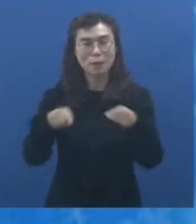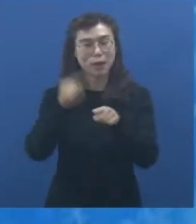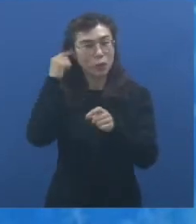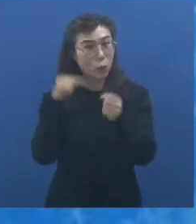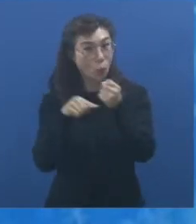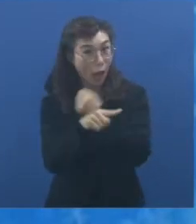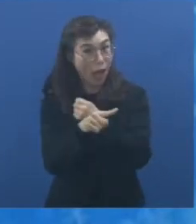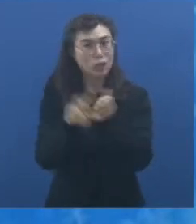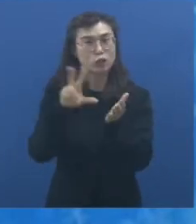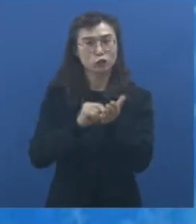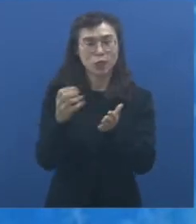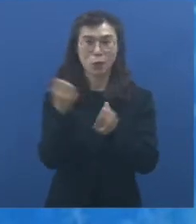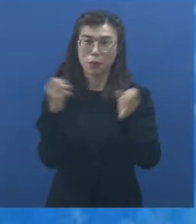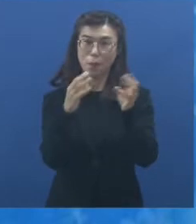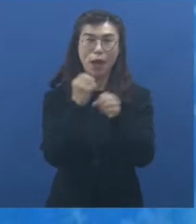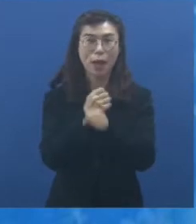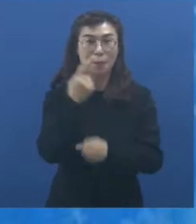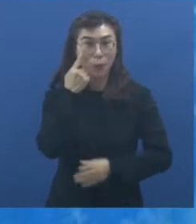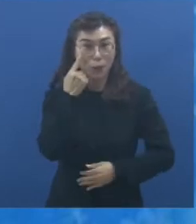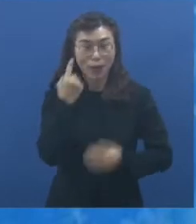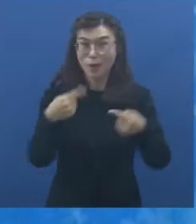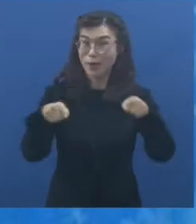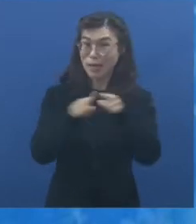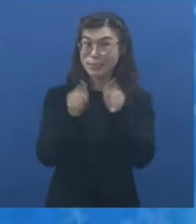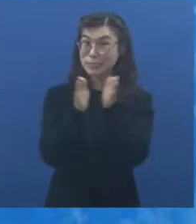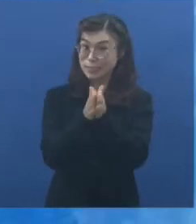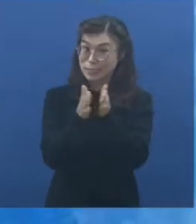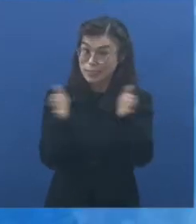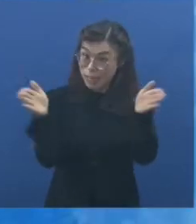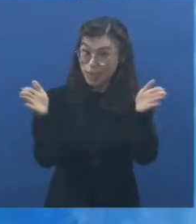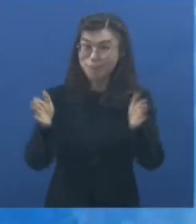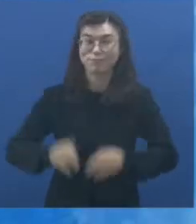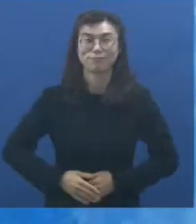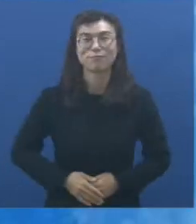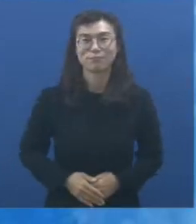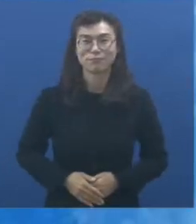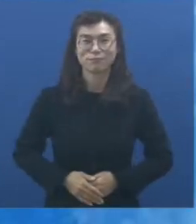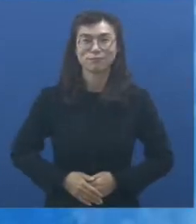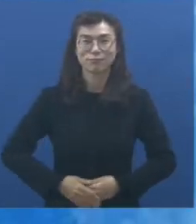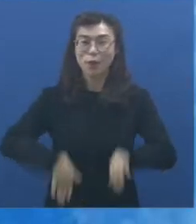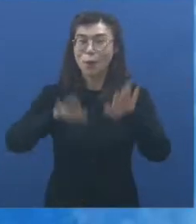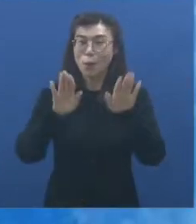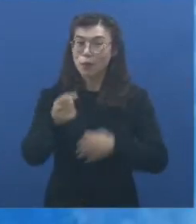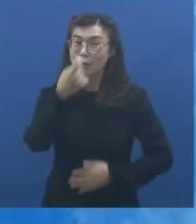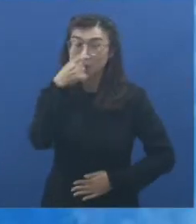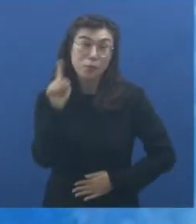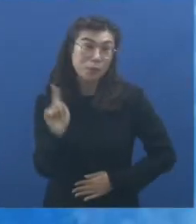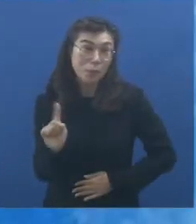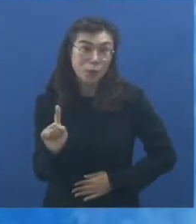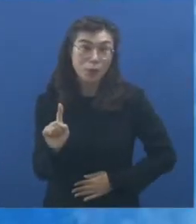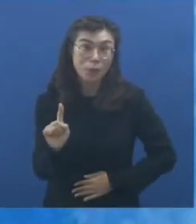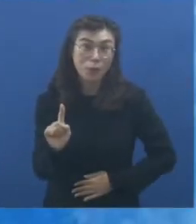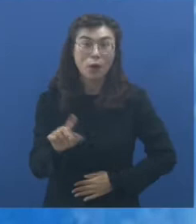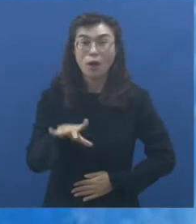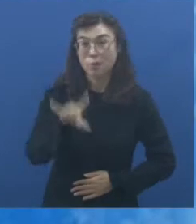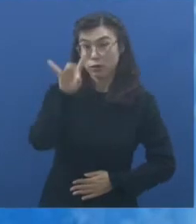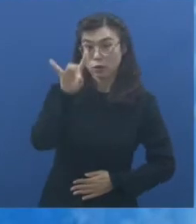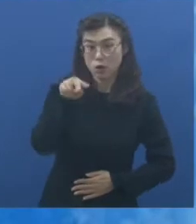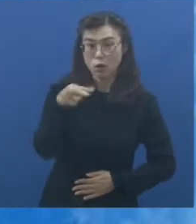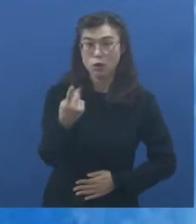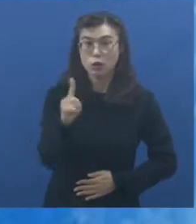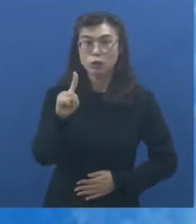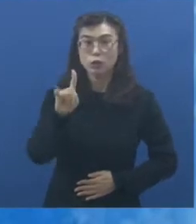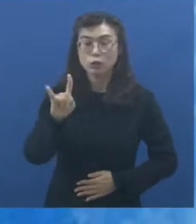거예요 자 그러면 출발이 볼까요 출발 자 오늘 무엇을 하는가 하면 일단 여러분 3